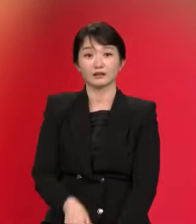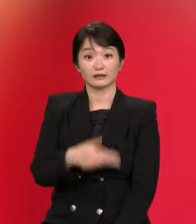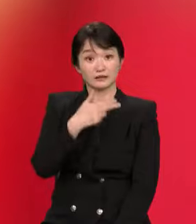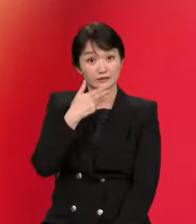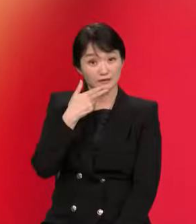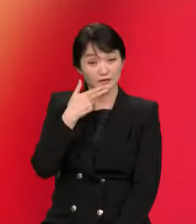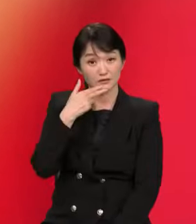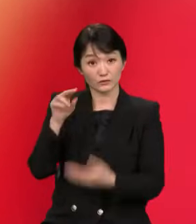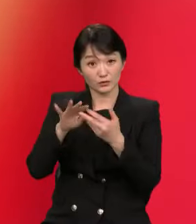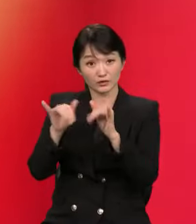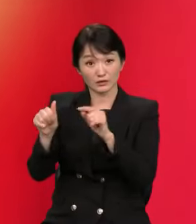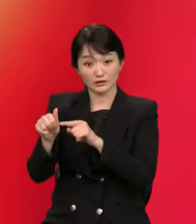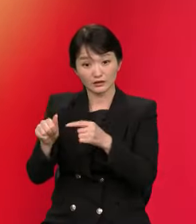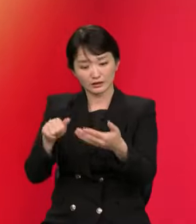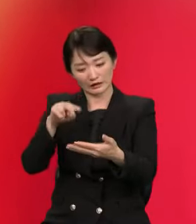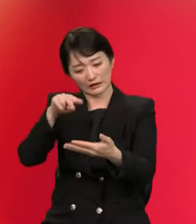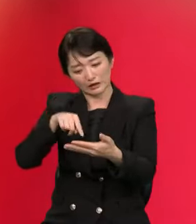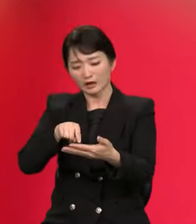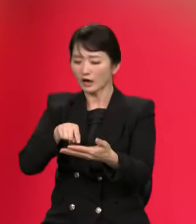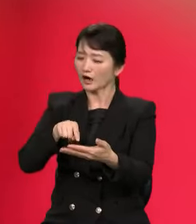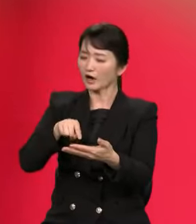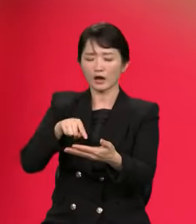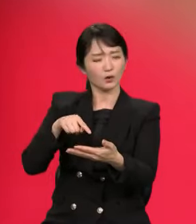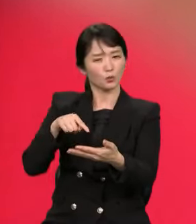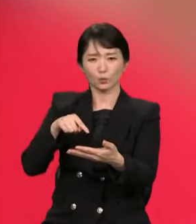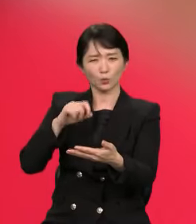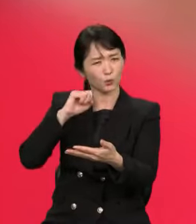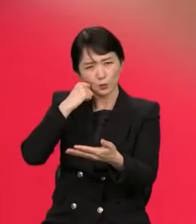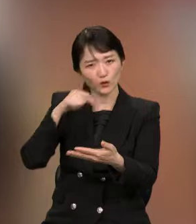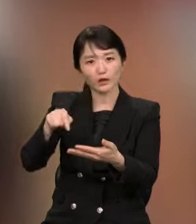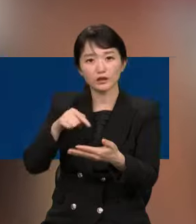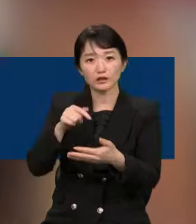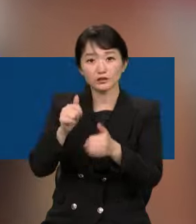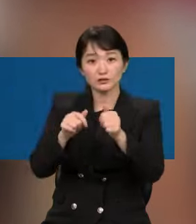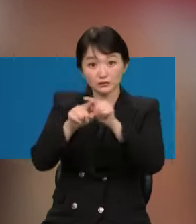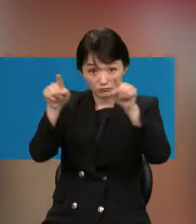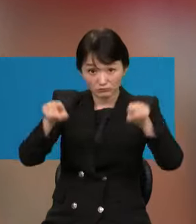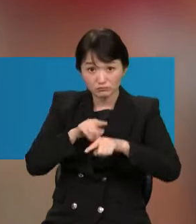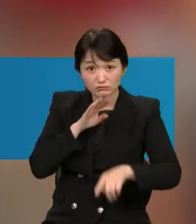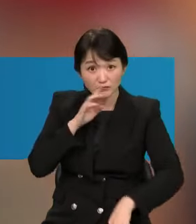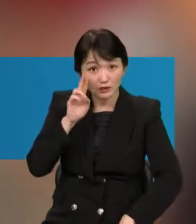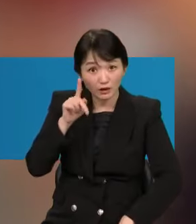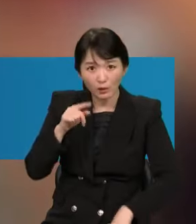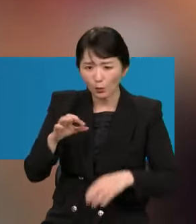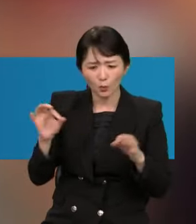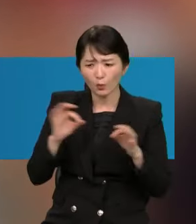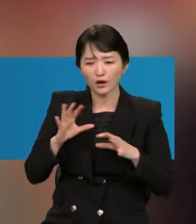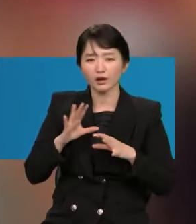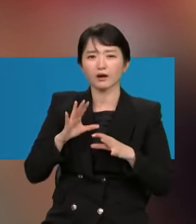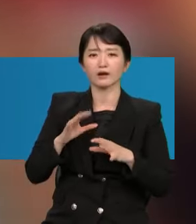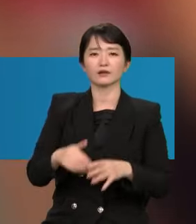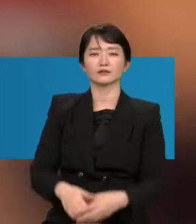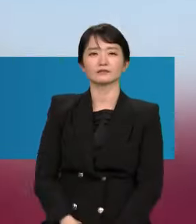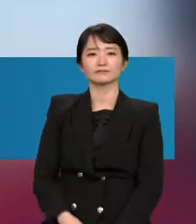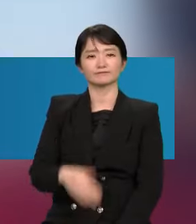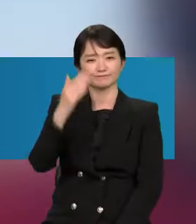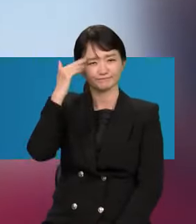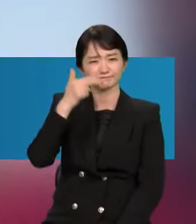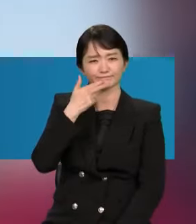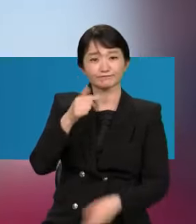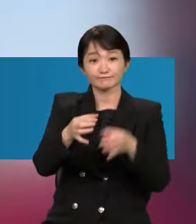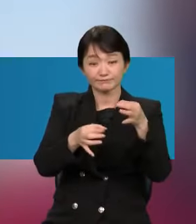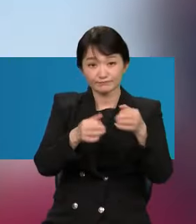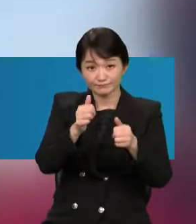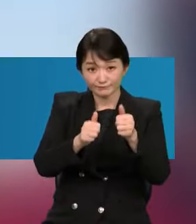영국 원어민인데도 이렇게 탄식을 하고 맙니다. 이게 시험 문제가 맞냐는 듯이 놀라움을 감추지 못하는 것 같죠? 우리 영어